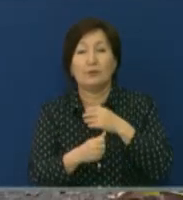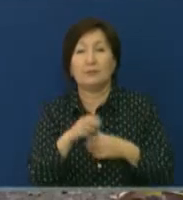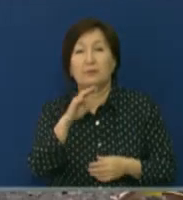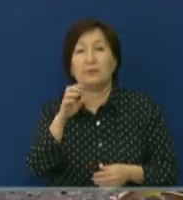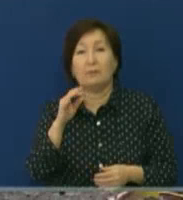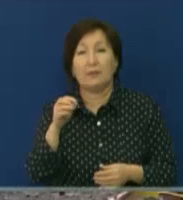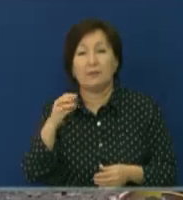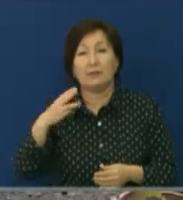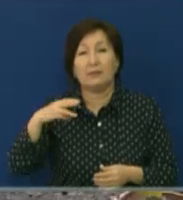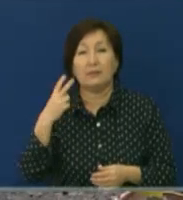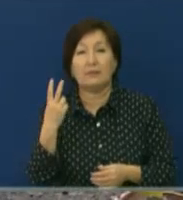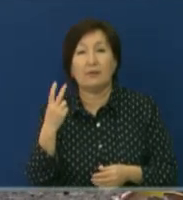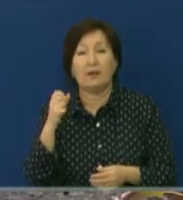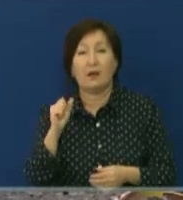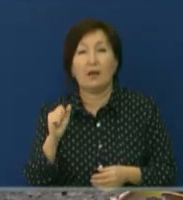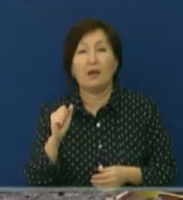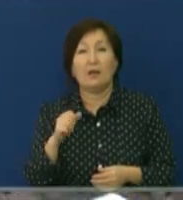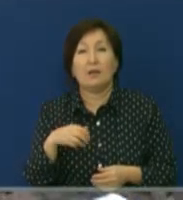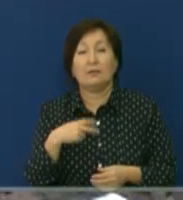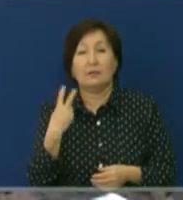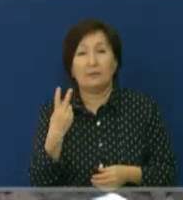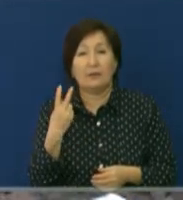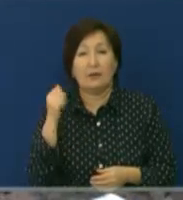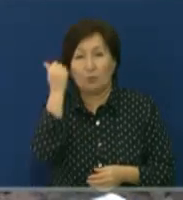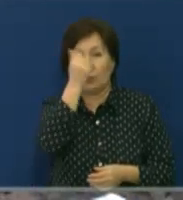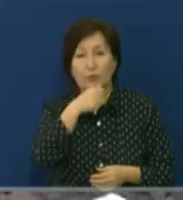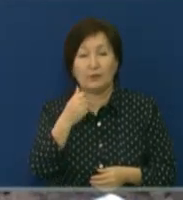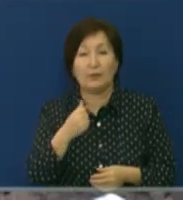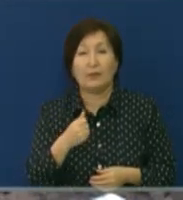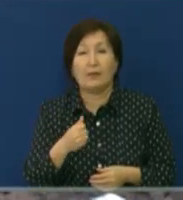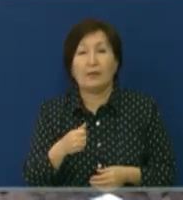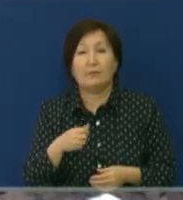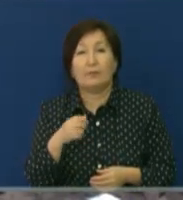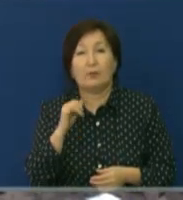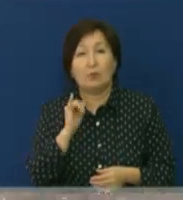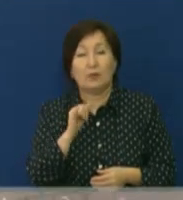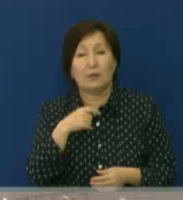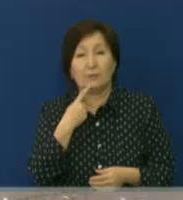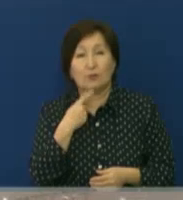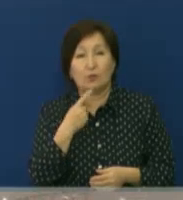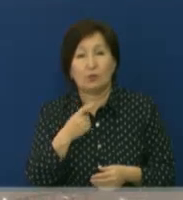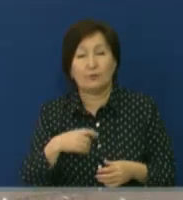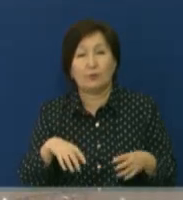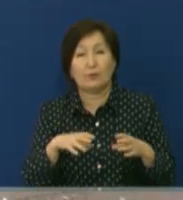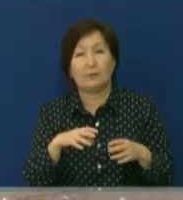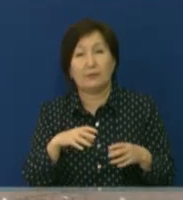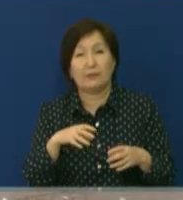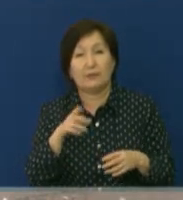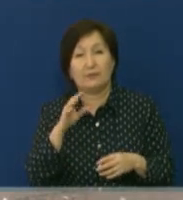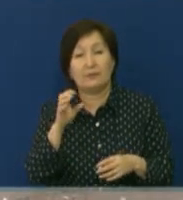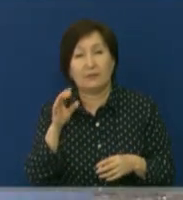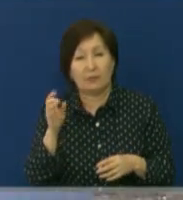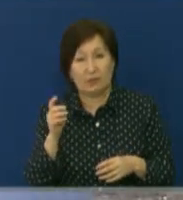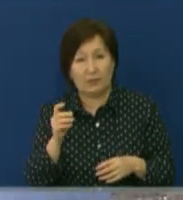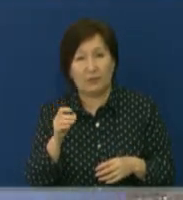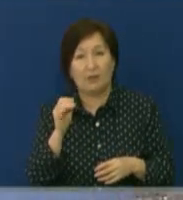вот уже на протяжении двух лет не довольны обслуживанием предприятия так как машины за мусором приезжают нерегулярно